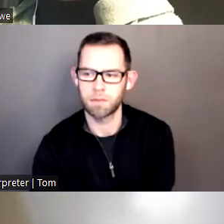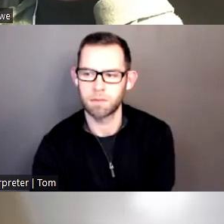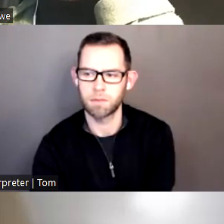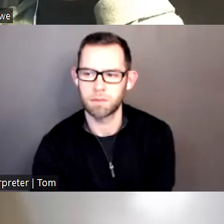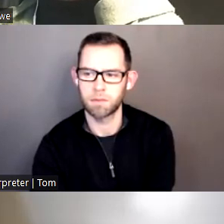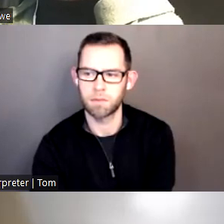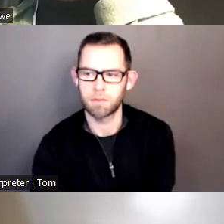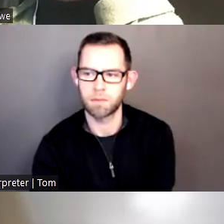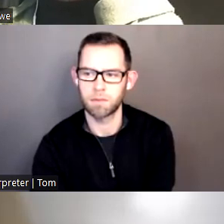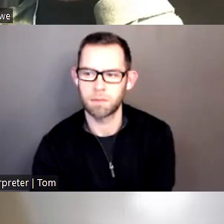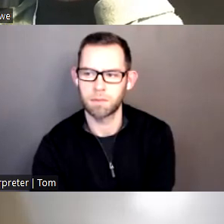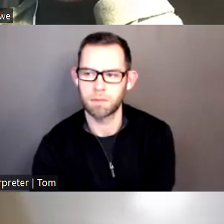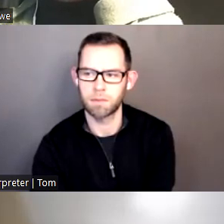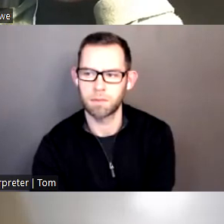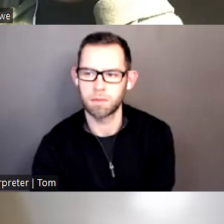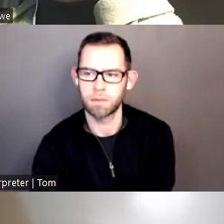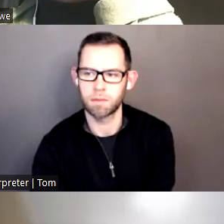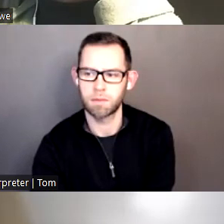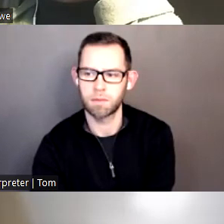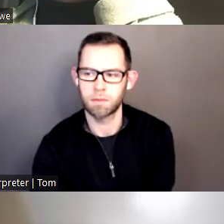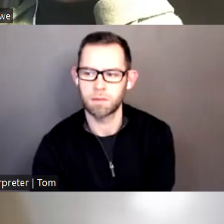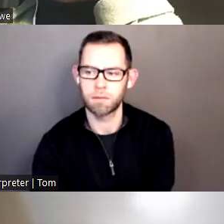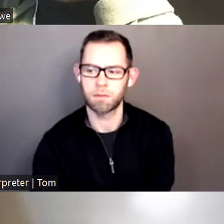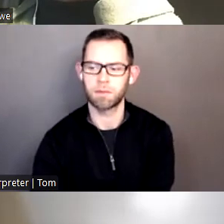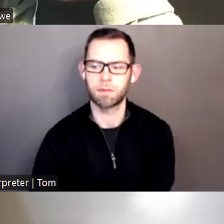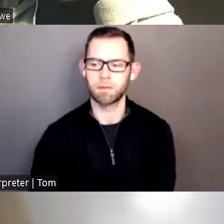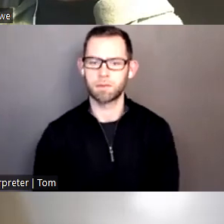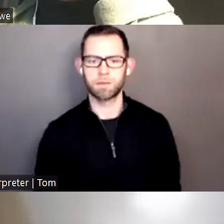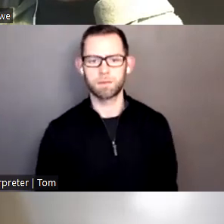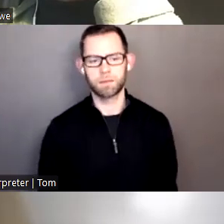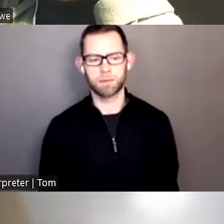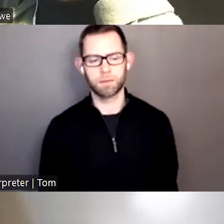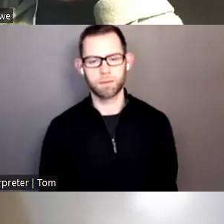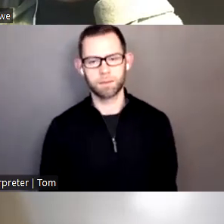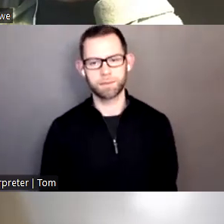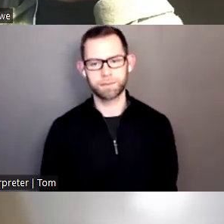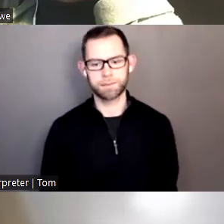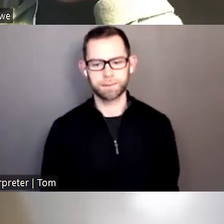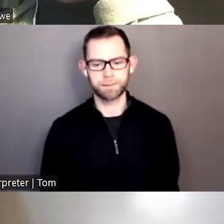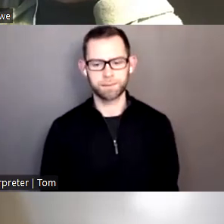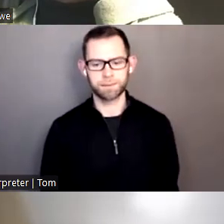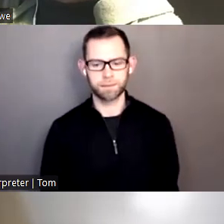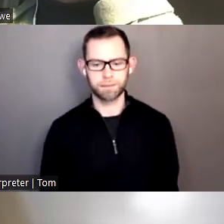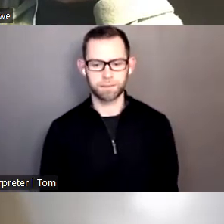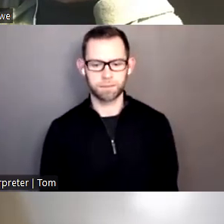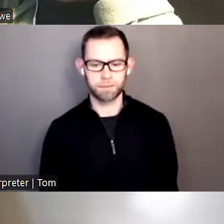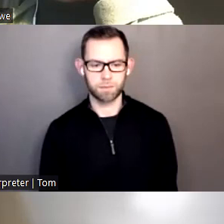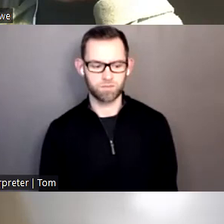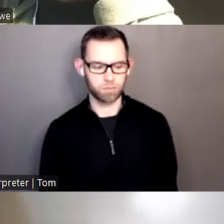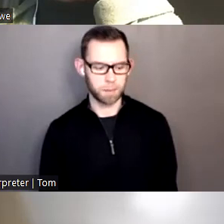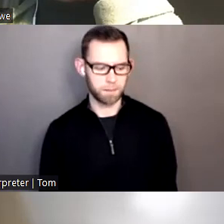mejor forme, il y a un moyen meilleur dentro de pour nous las parler avec la mayorías communauté